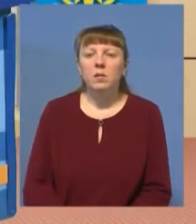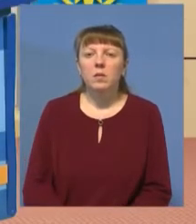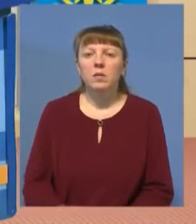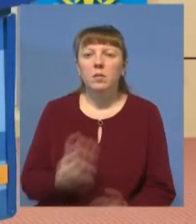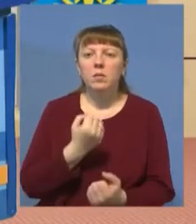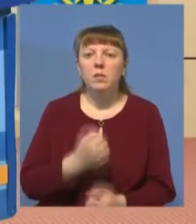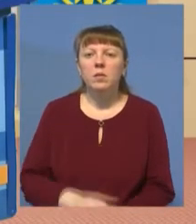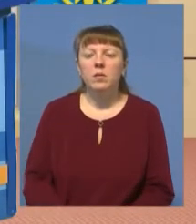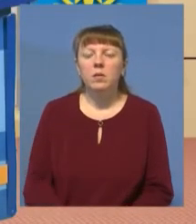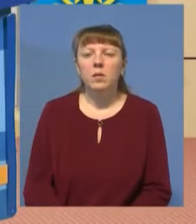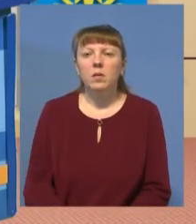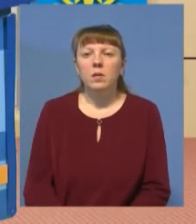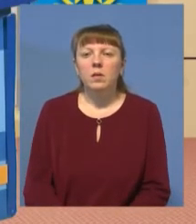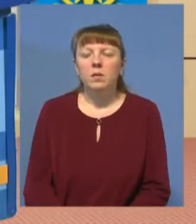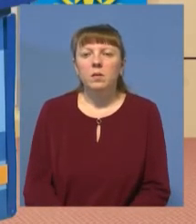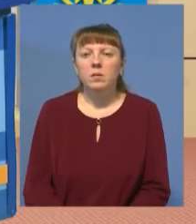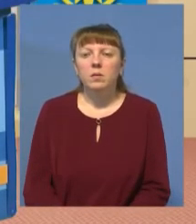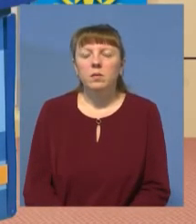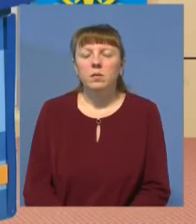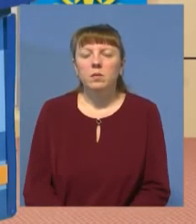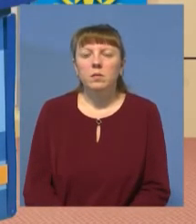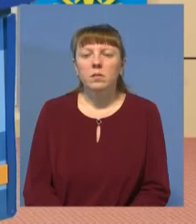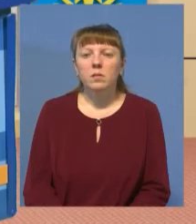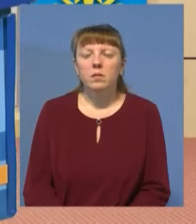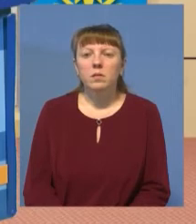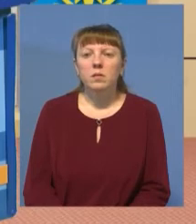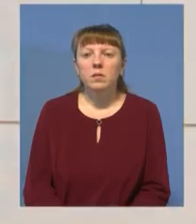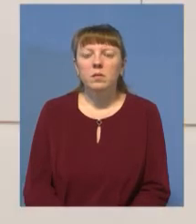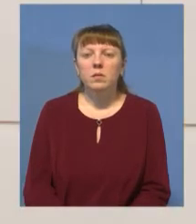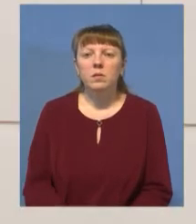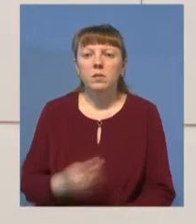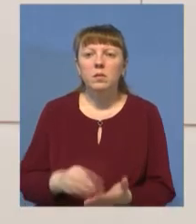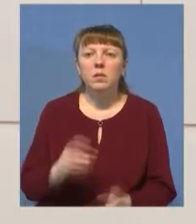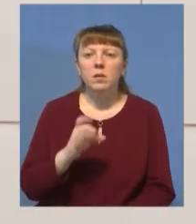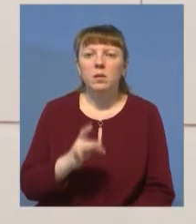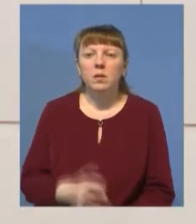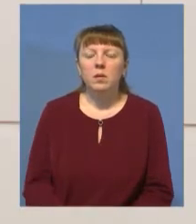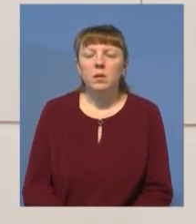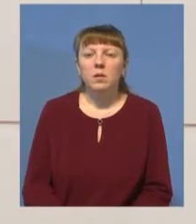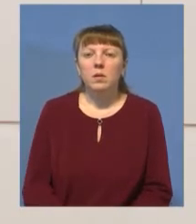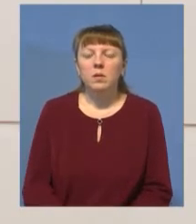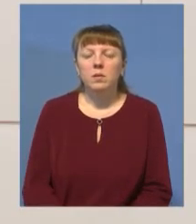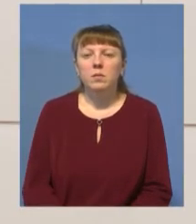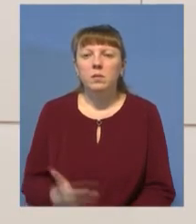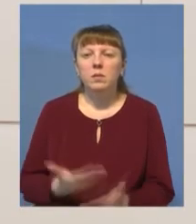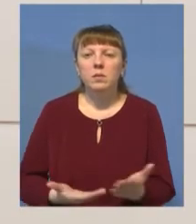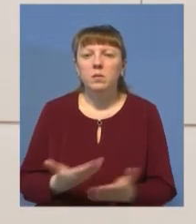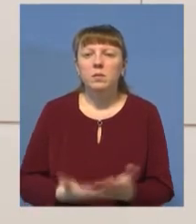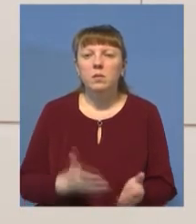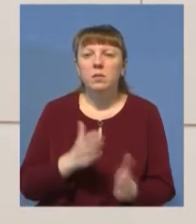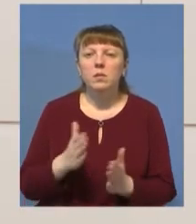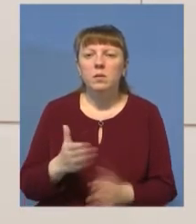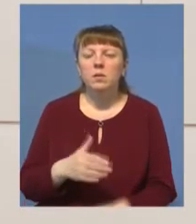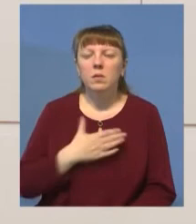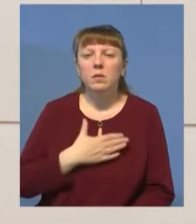защищен? Наверное, все-таки при покупке товара я рекомендую каждому из